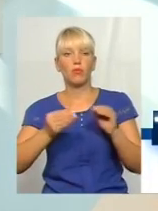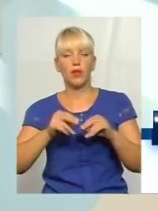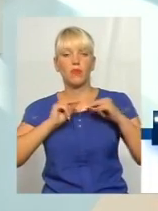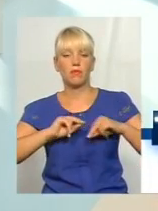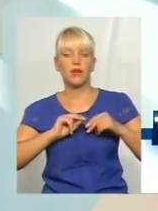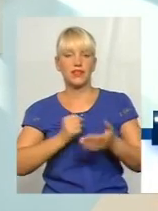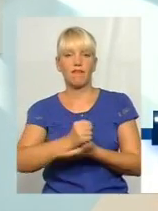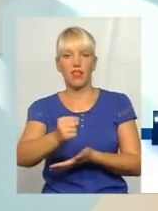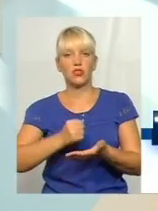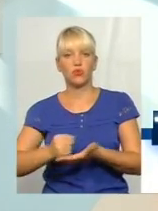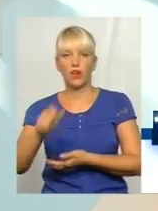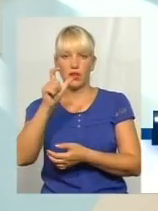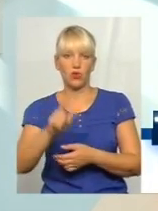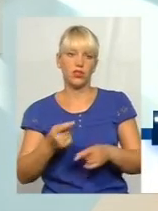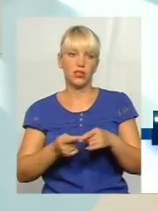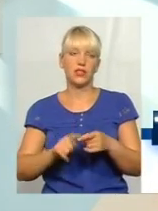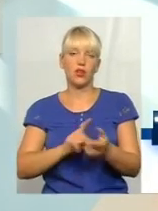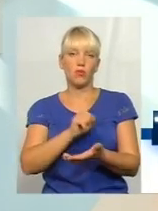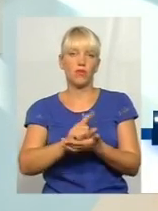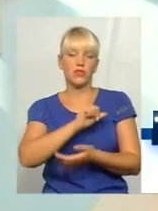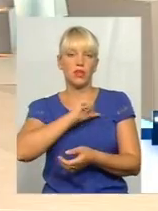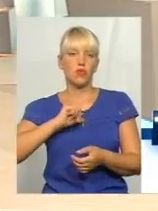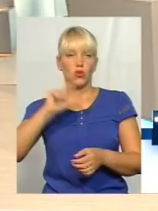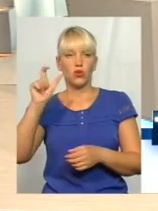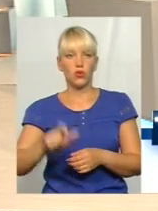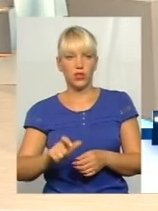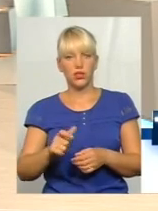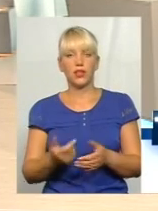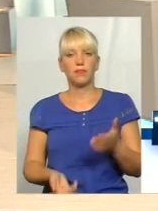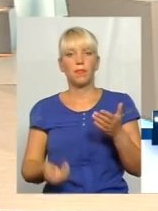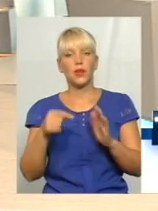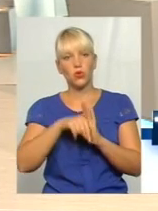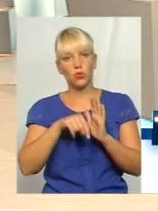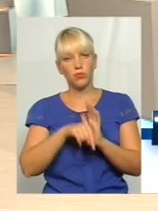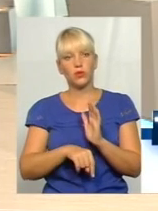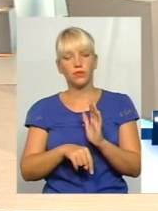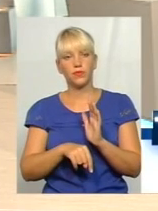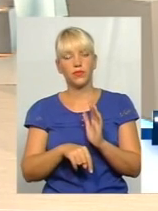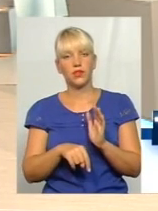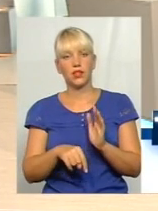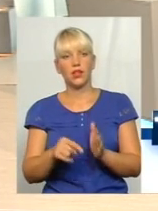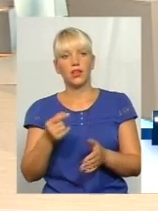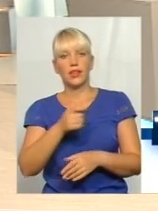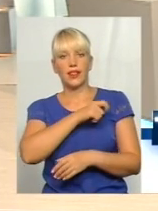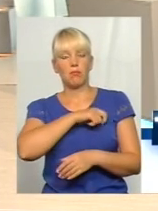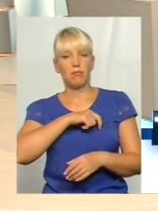Тобто це в першу чергу це обов'язок самої людини тобто ее звісно е